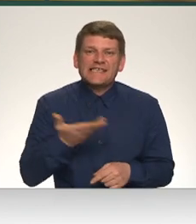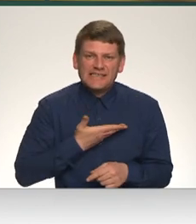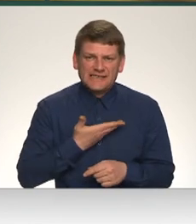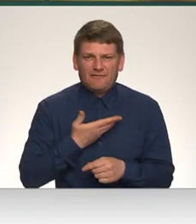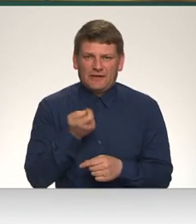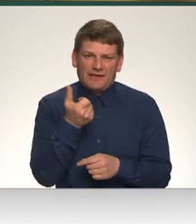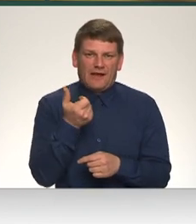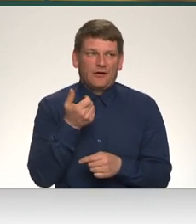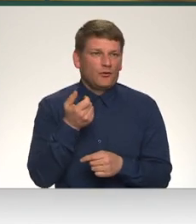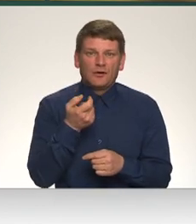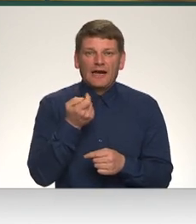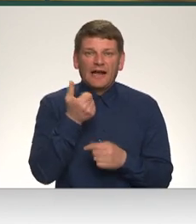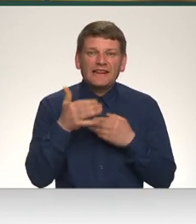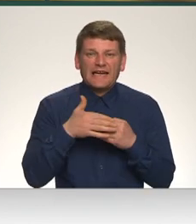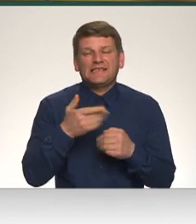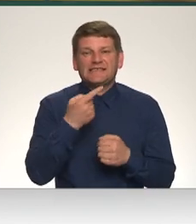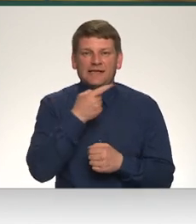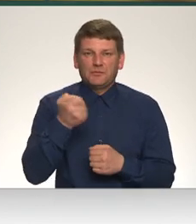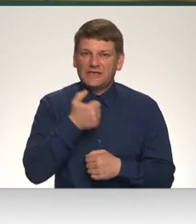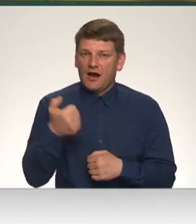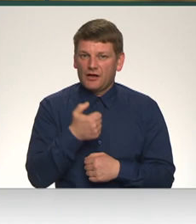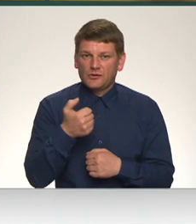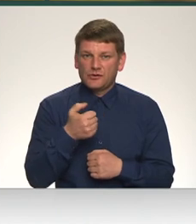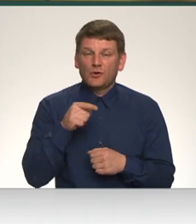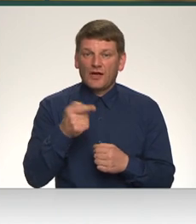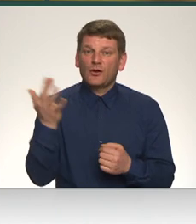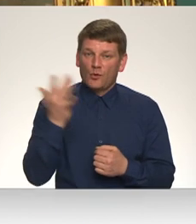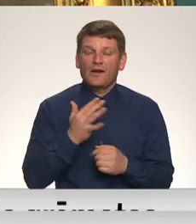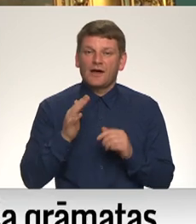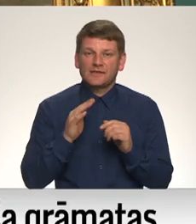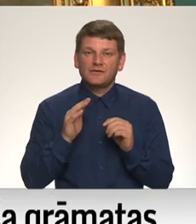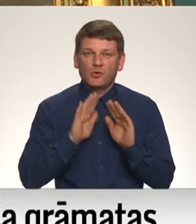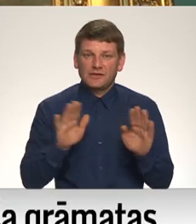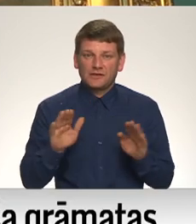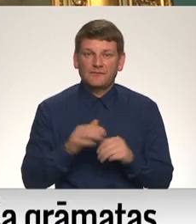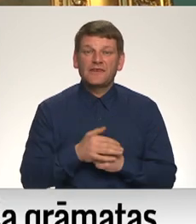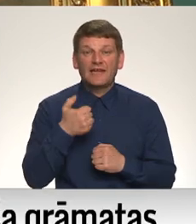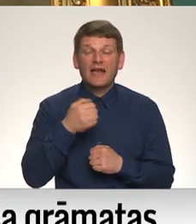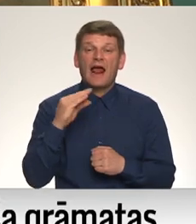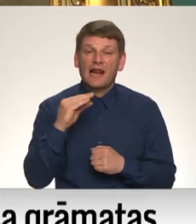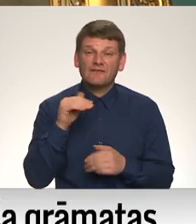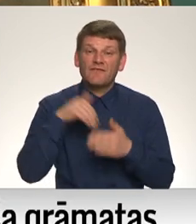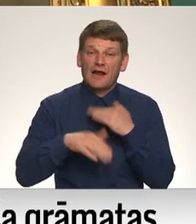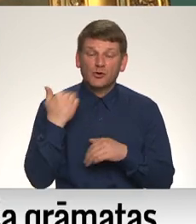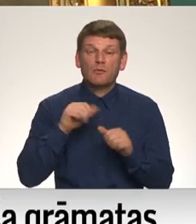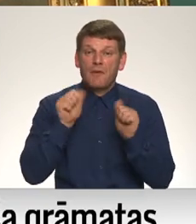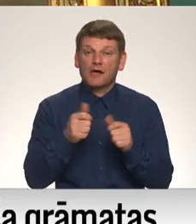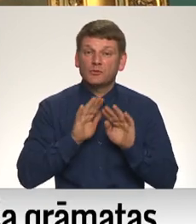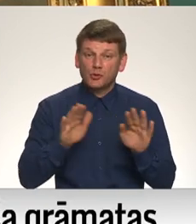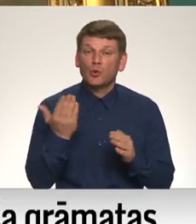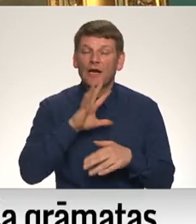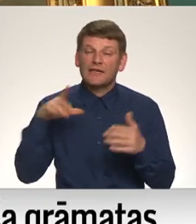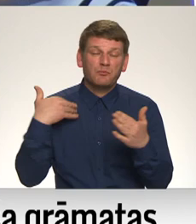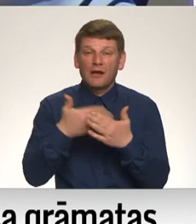vai 100 gadus un tagad nonācis muzejā. Ģedāra Telijas vēstures un mākslas muzejs, kur līdz